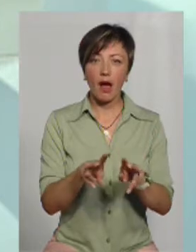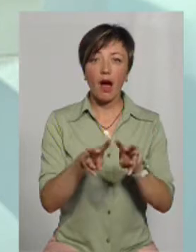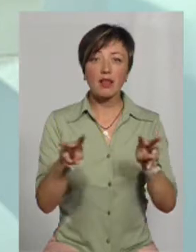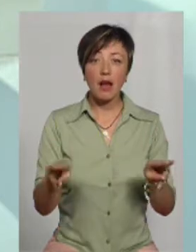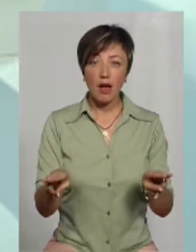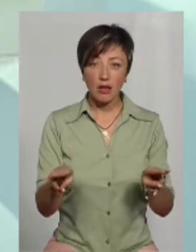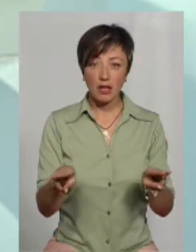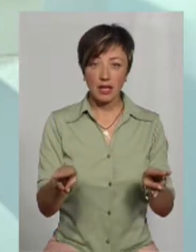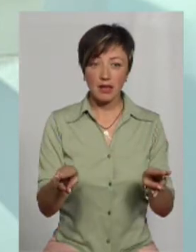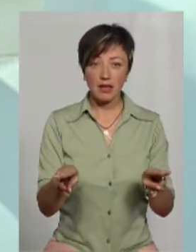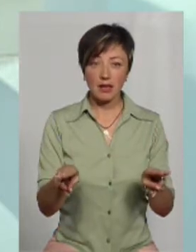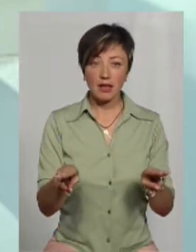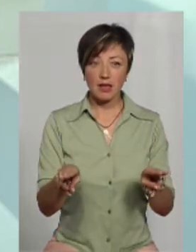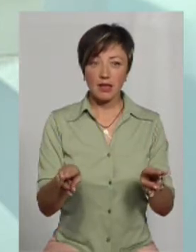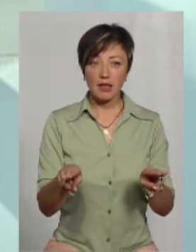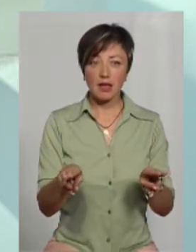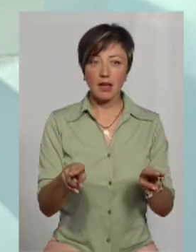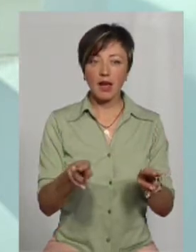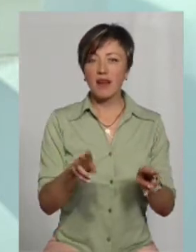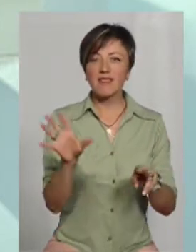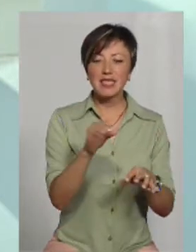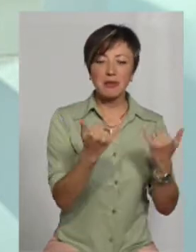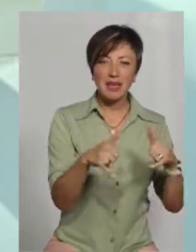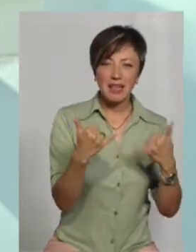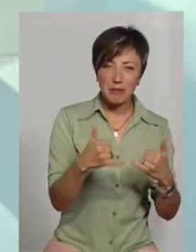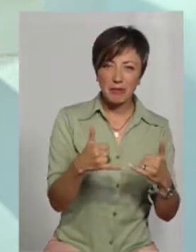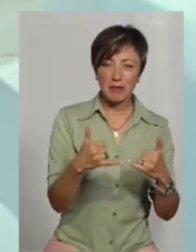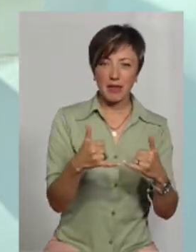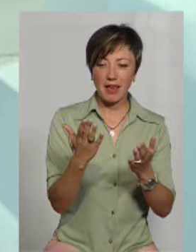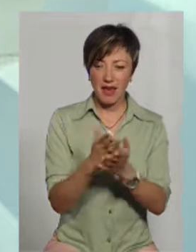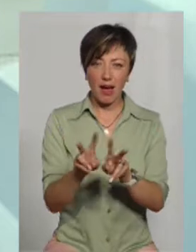аналогів. Да? Всім фунгіцидам, інсектицидам